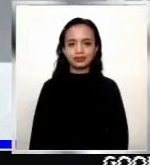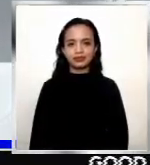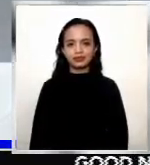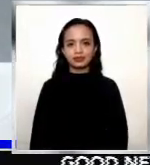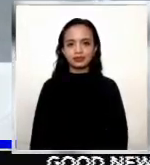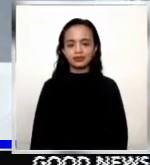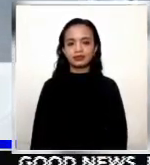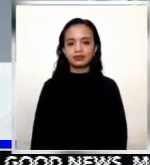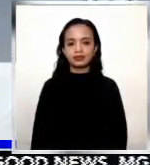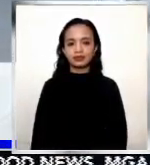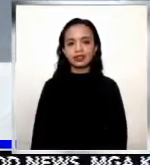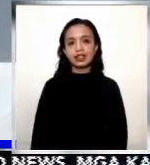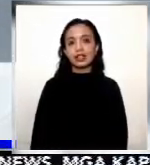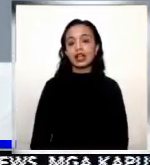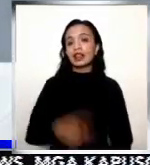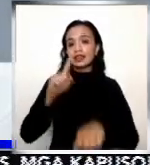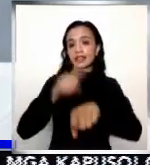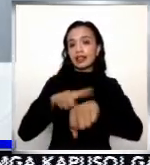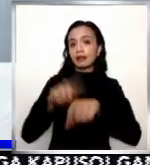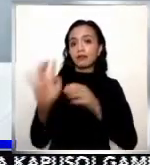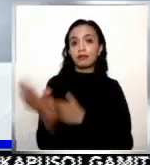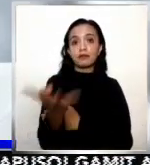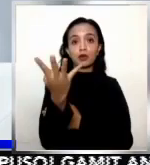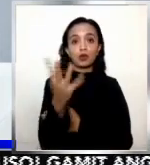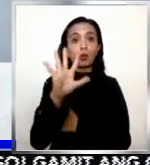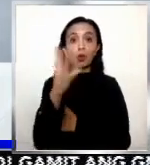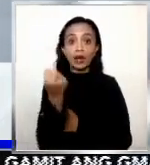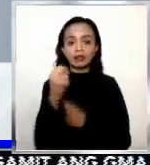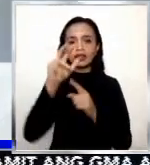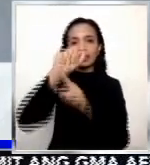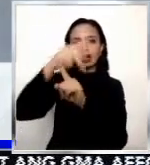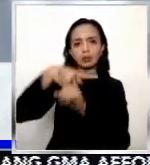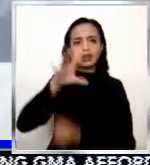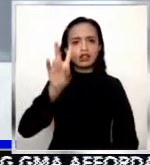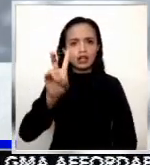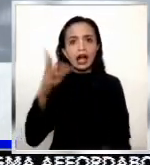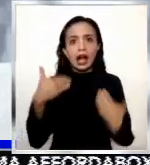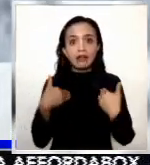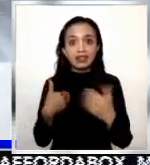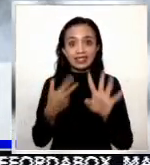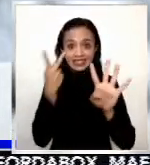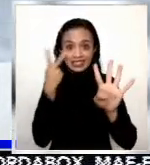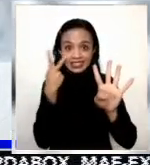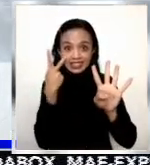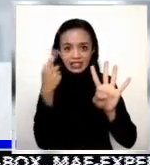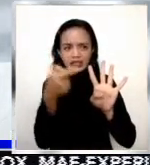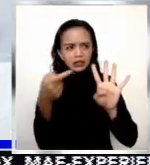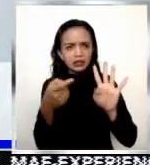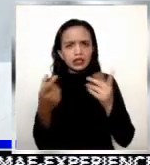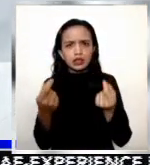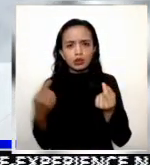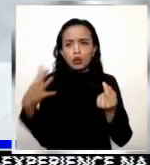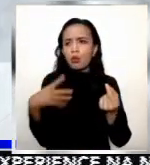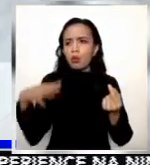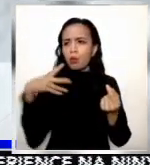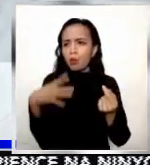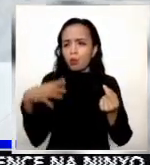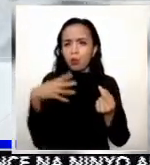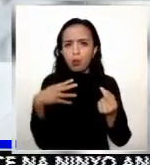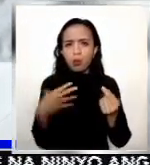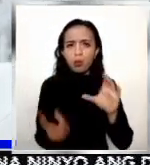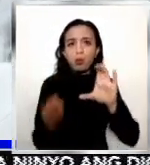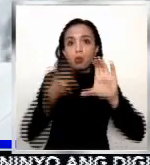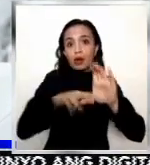Pasado alas 4 ng madaling araw noong April 7, makikita ang apat na ito na tila nag-aabang ng sasakyan sa San Mateo,